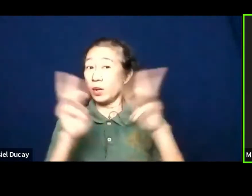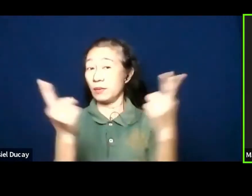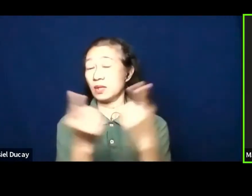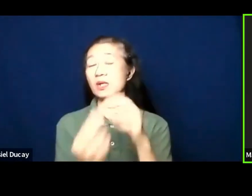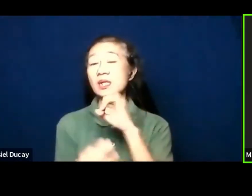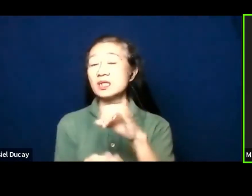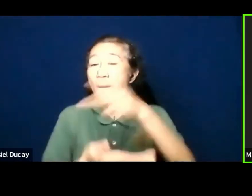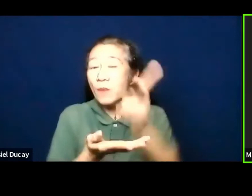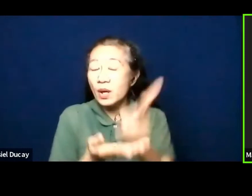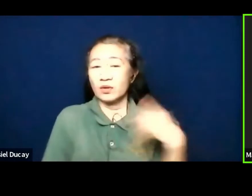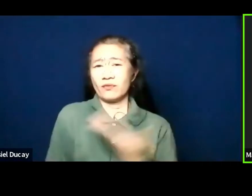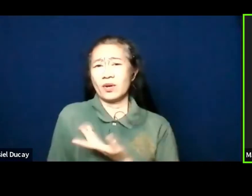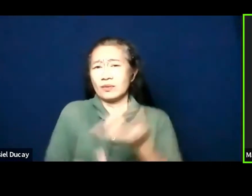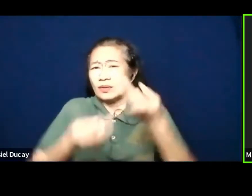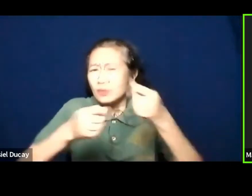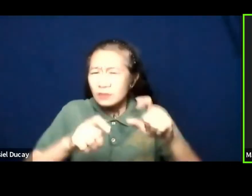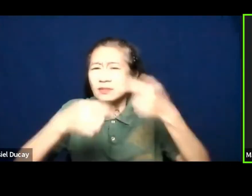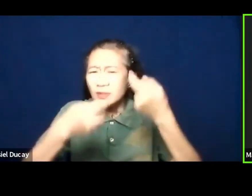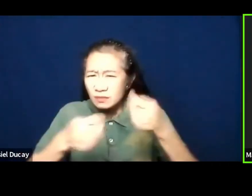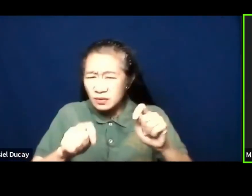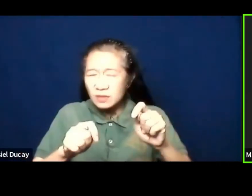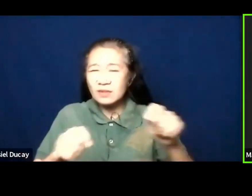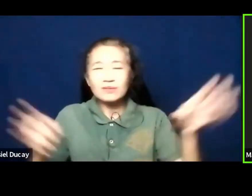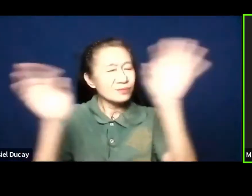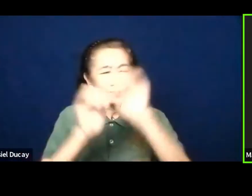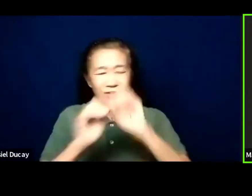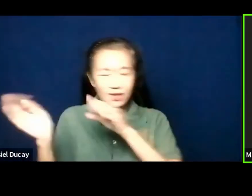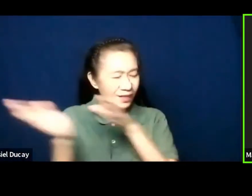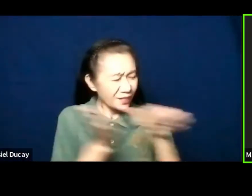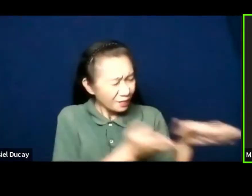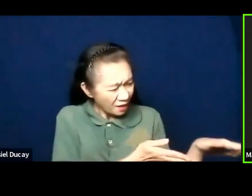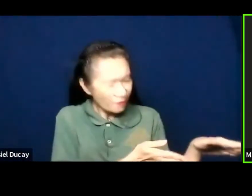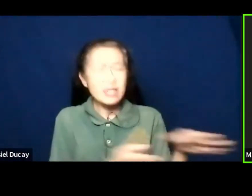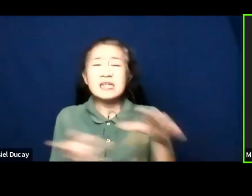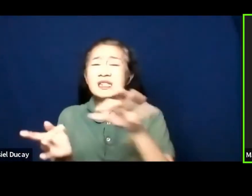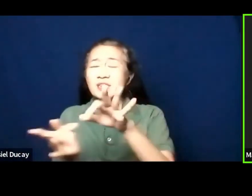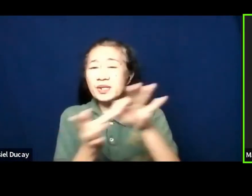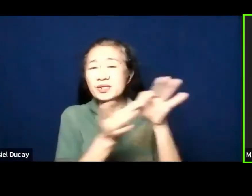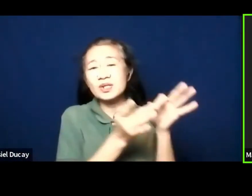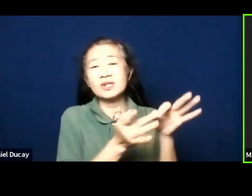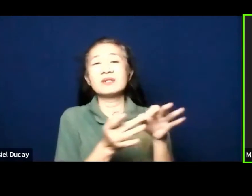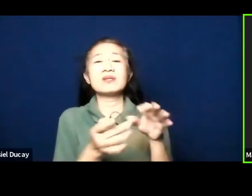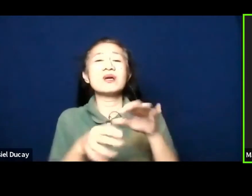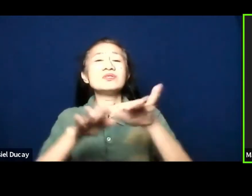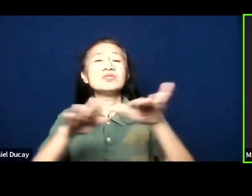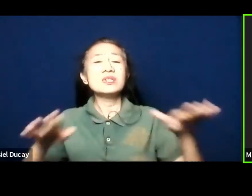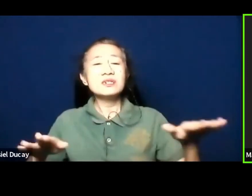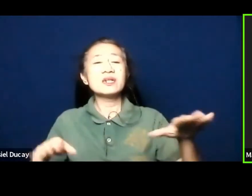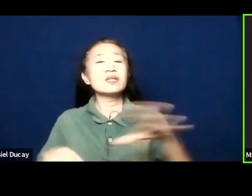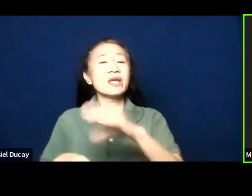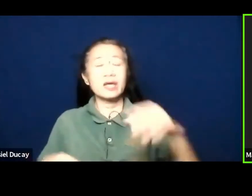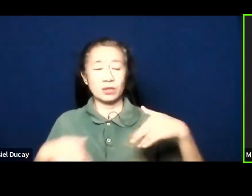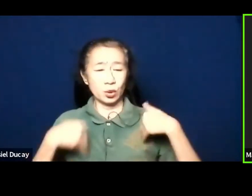aming pagsisikap na walang maiwanan, lalong-lalo na ang mga bata at